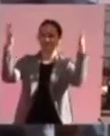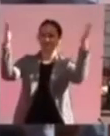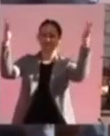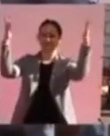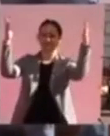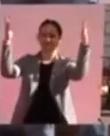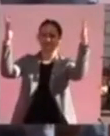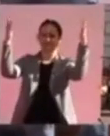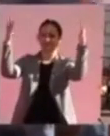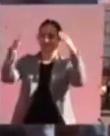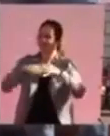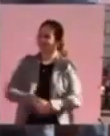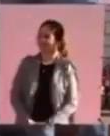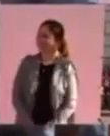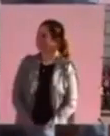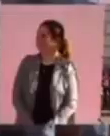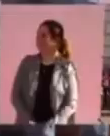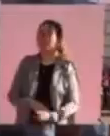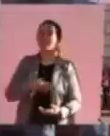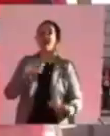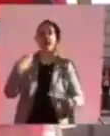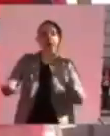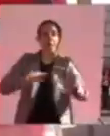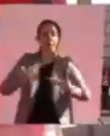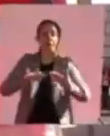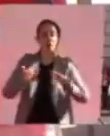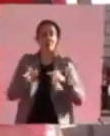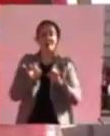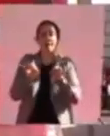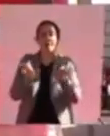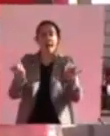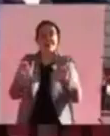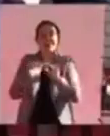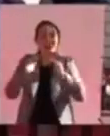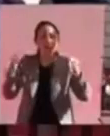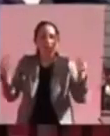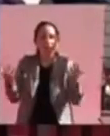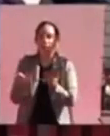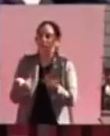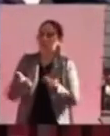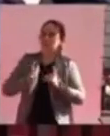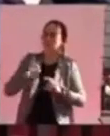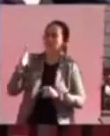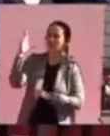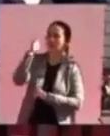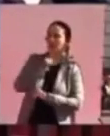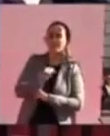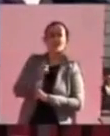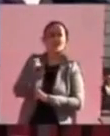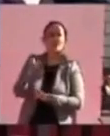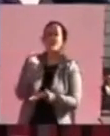l'emergenza pandemica ci ha fatto comprendere l'importanza del welfare e del servizio sanitario nazionale